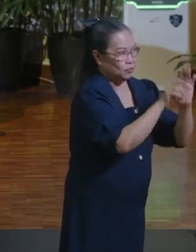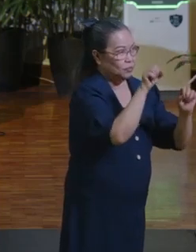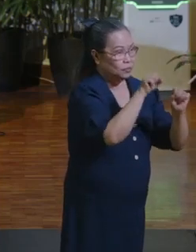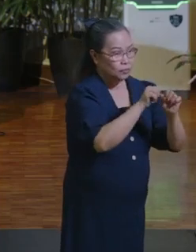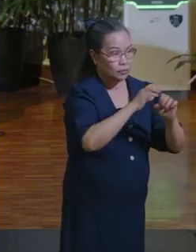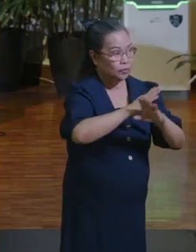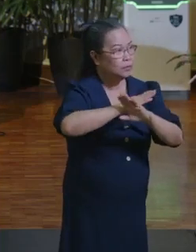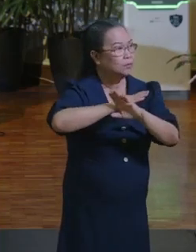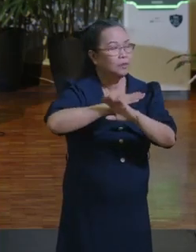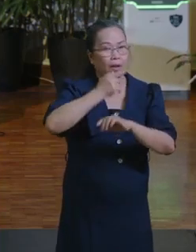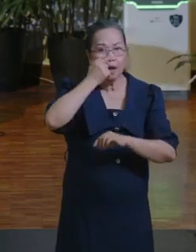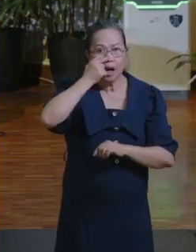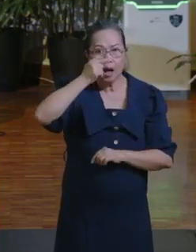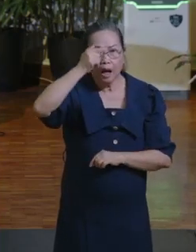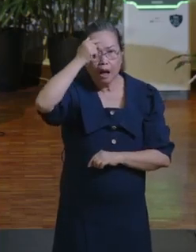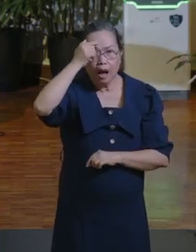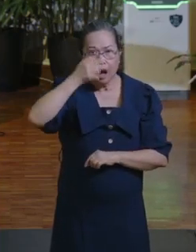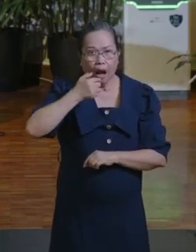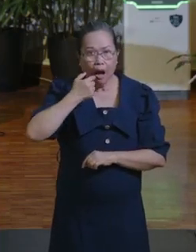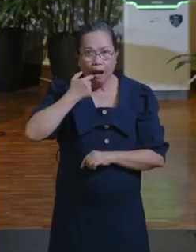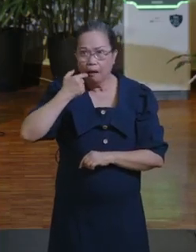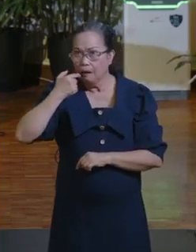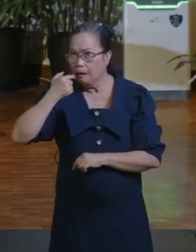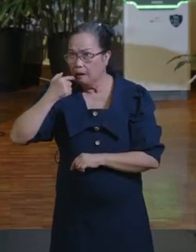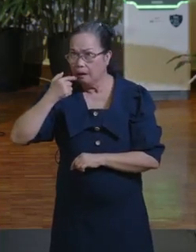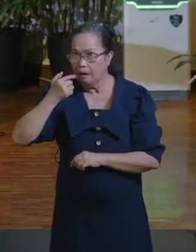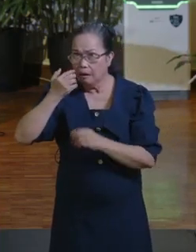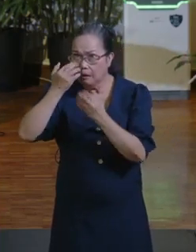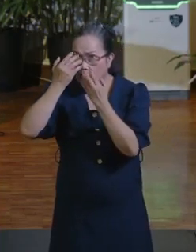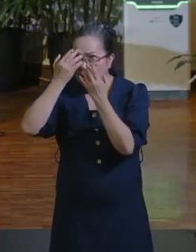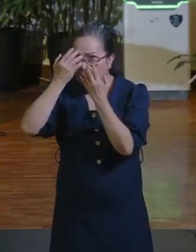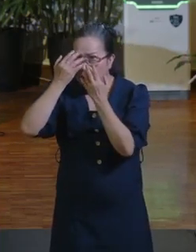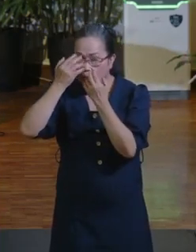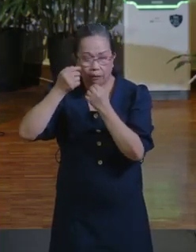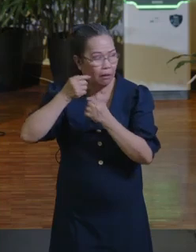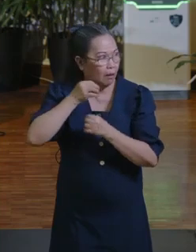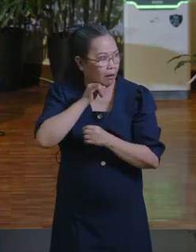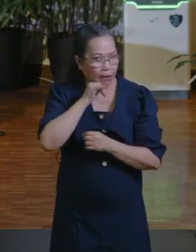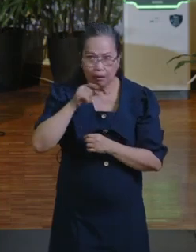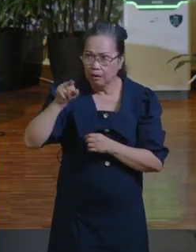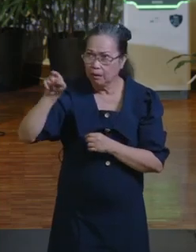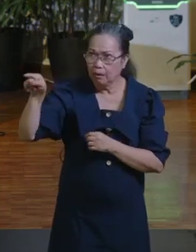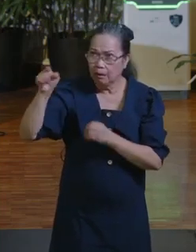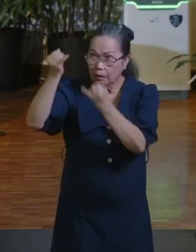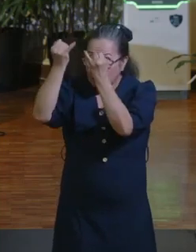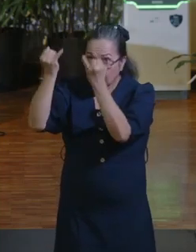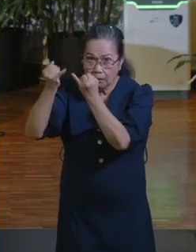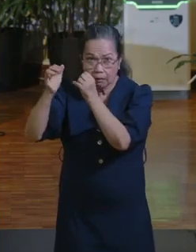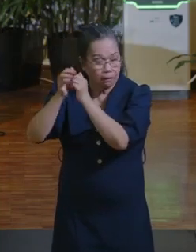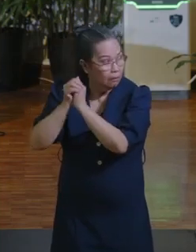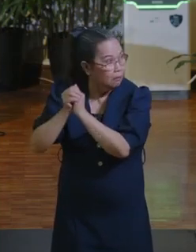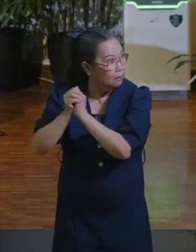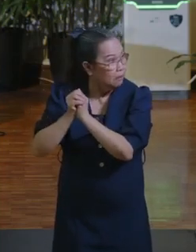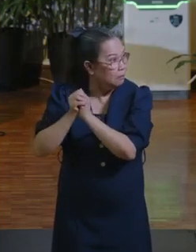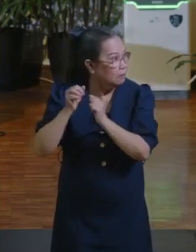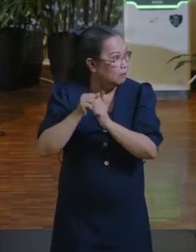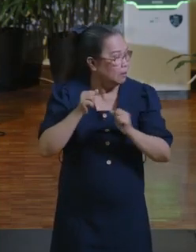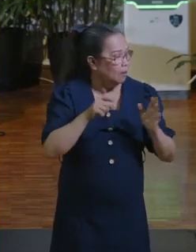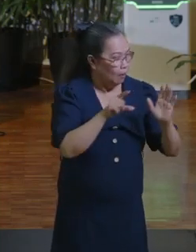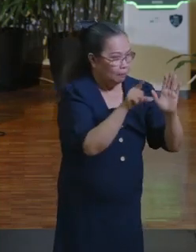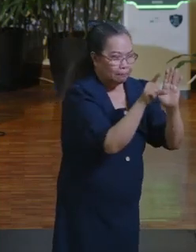sa yung pagan practices ng lahat ng karapit bansa nila, no? Karatig